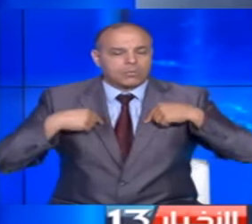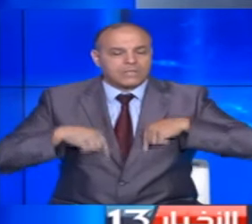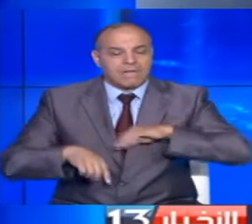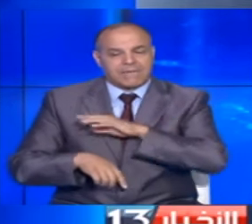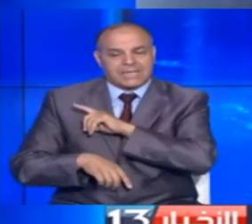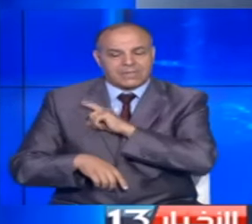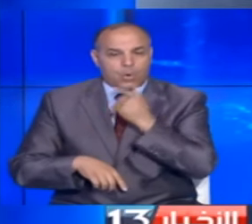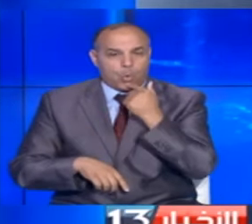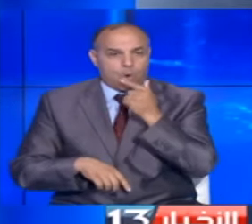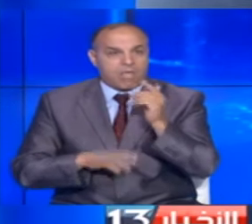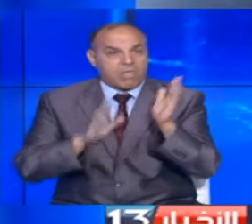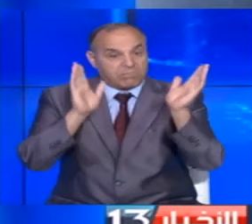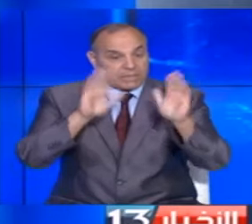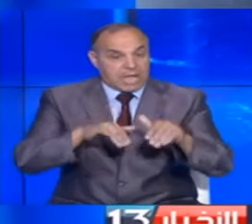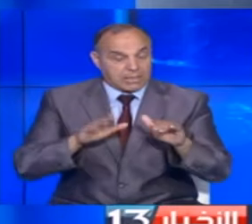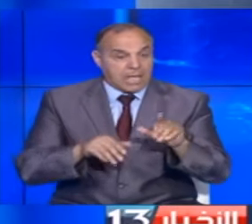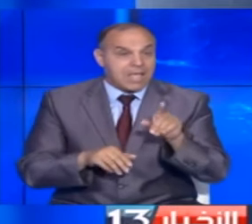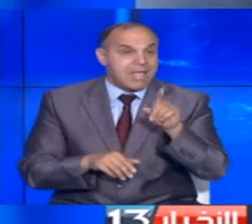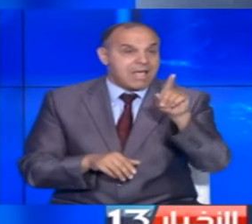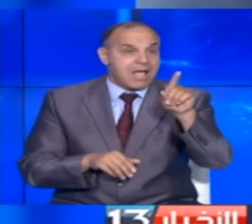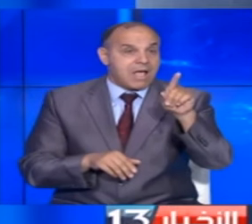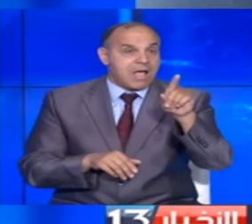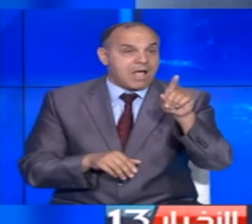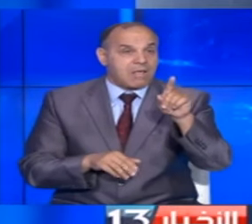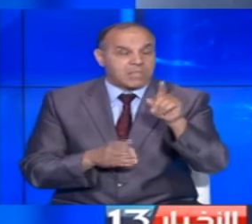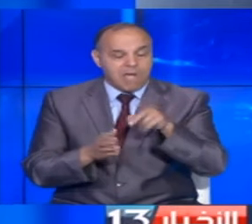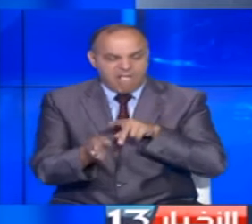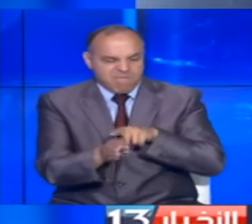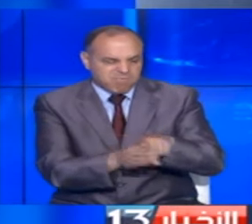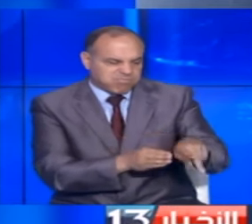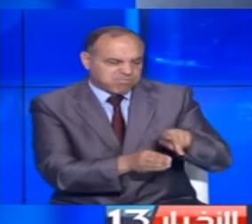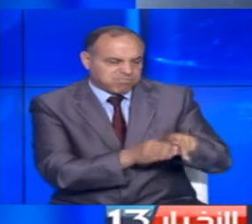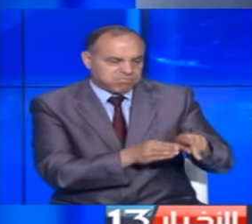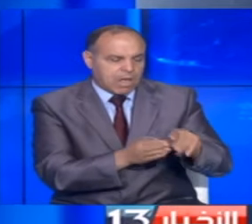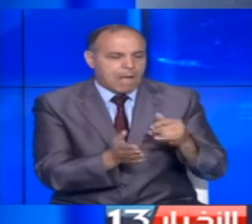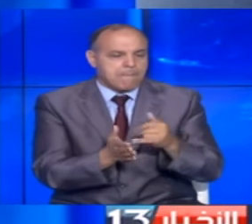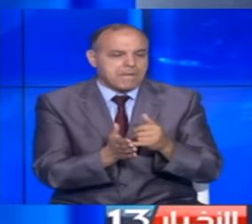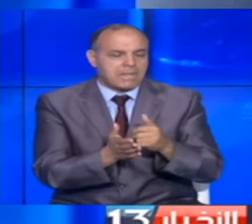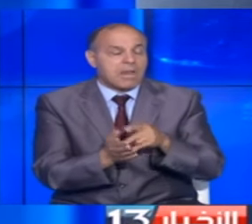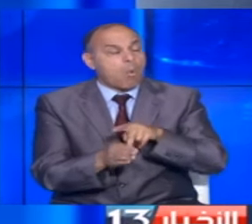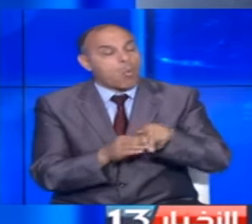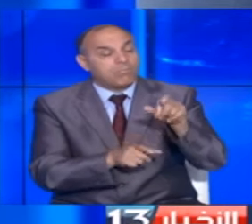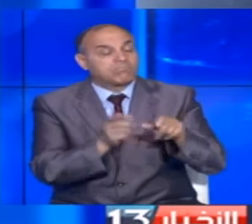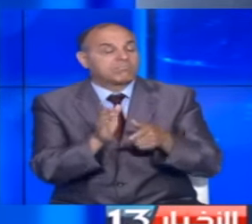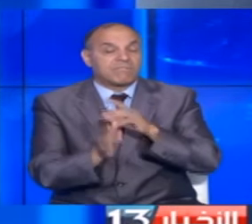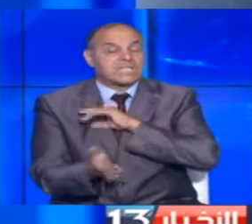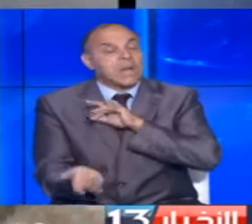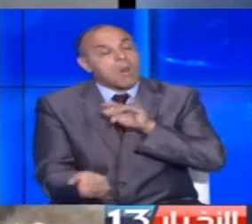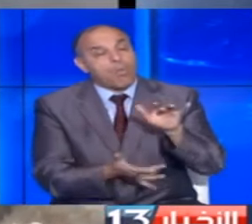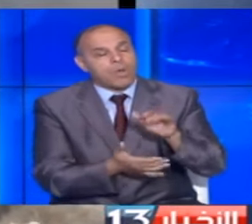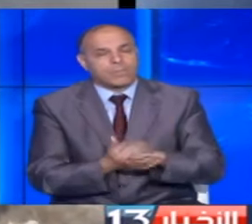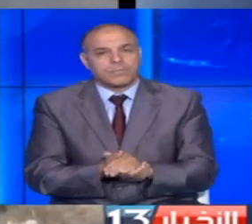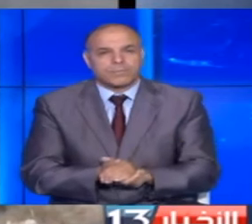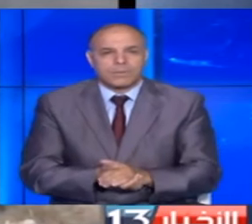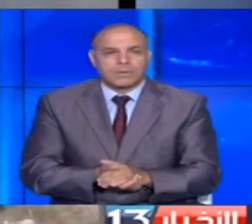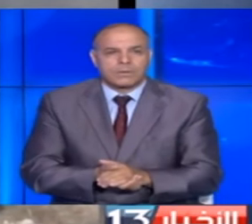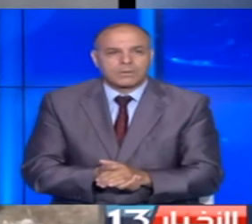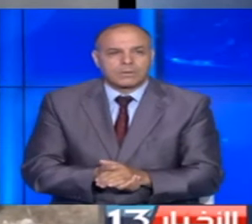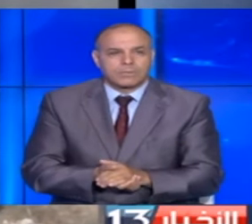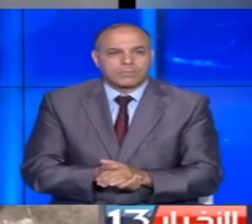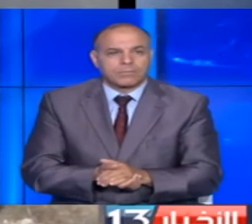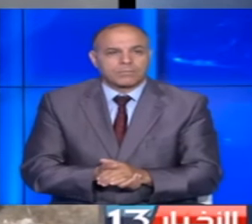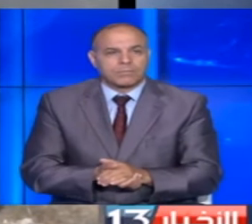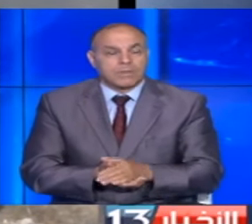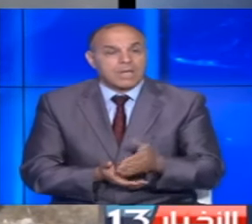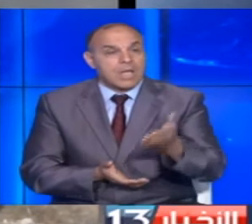عمليه الهدم بانها تطهير عرقي للمدينه من سكانها صور